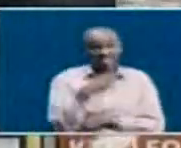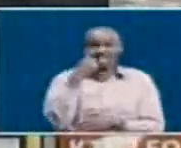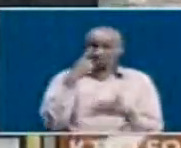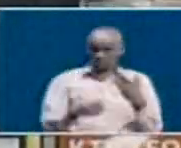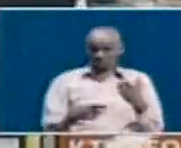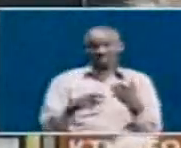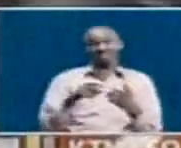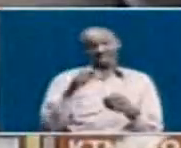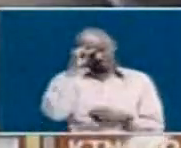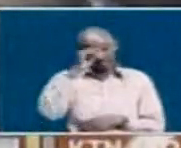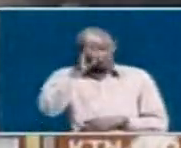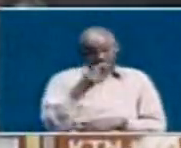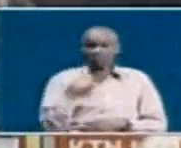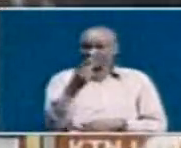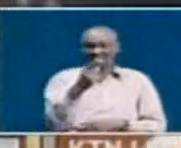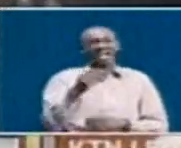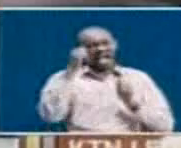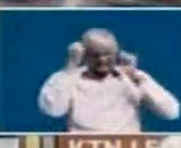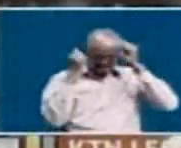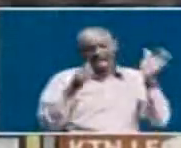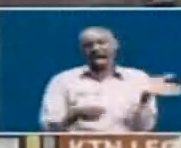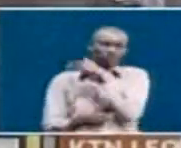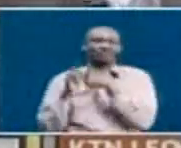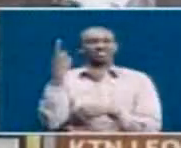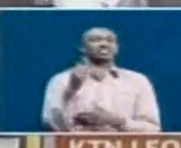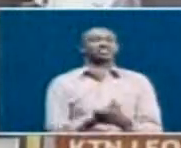serikali ya Jubilee kuondoa jeshi katika operesheni ya Kapedo.